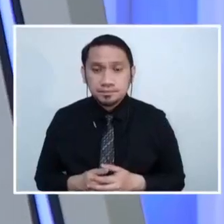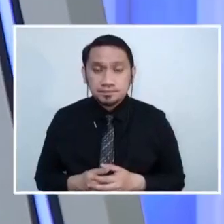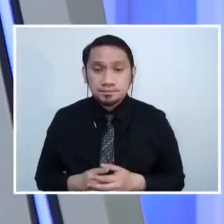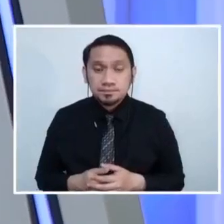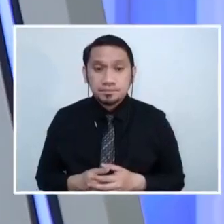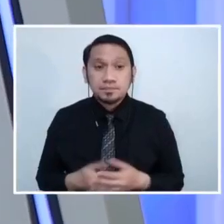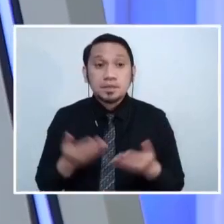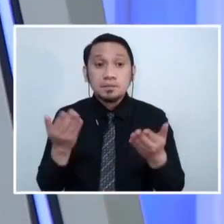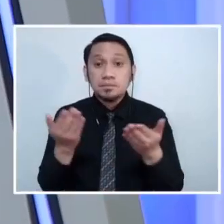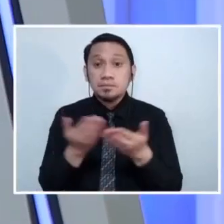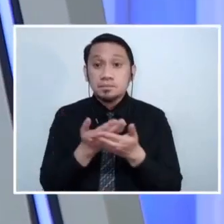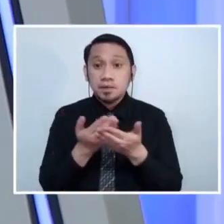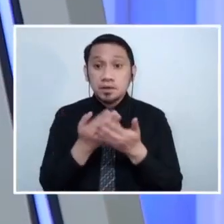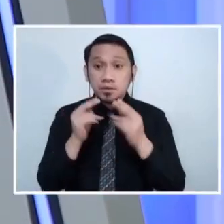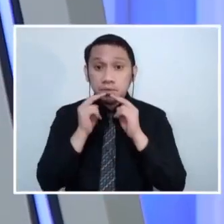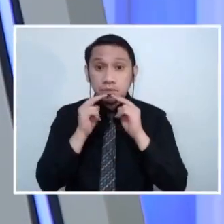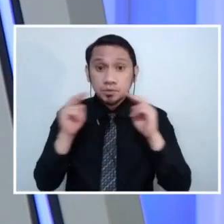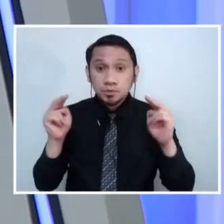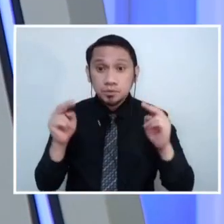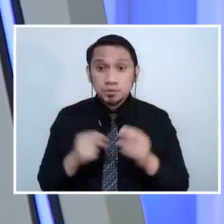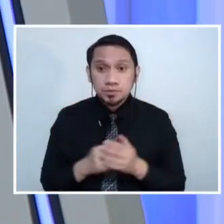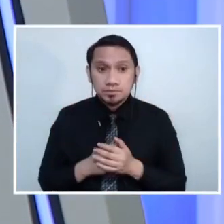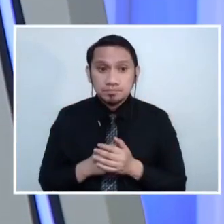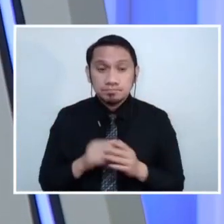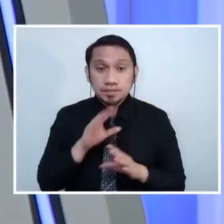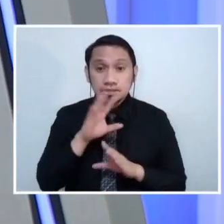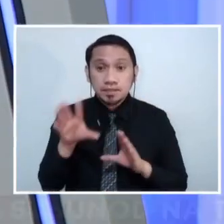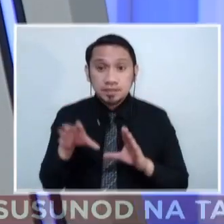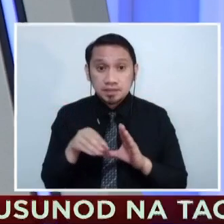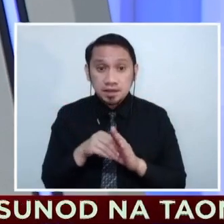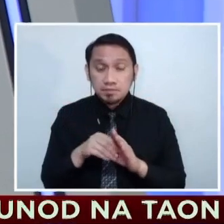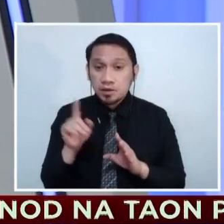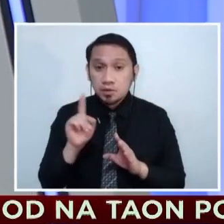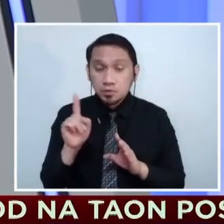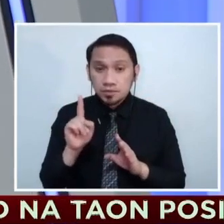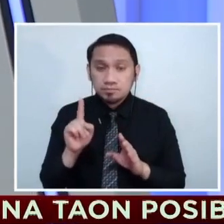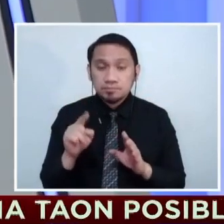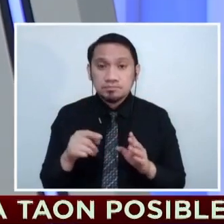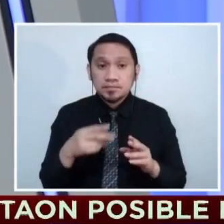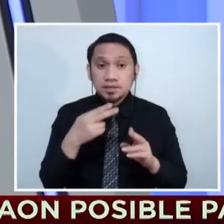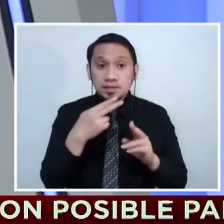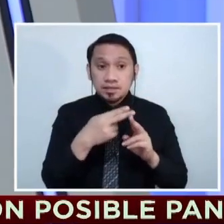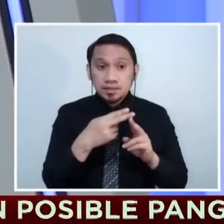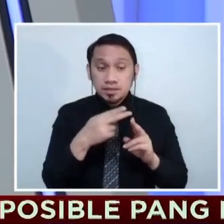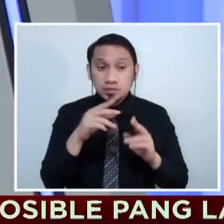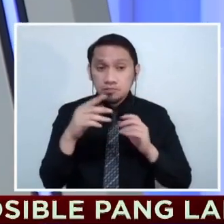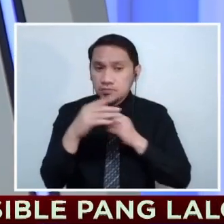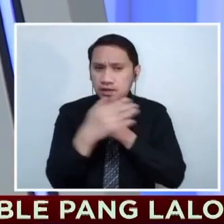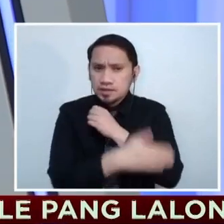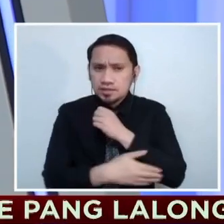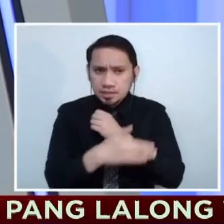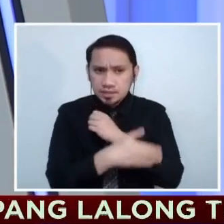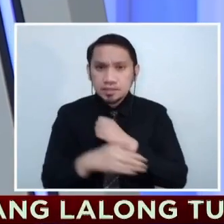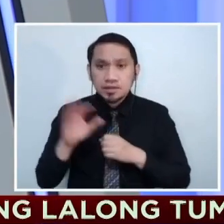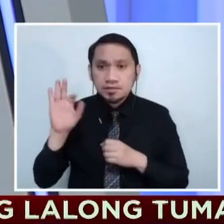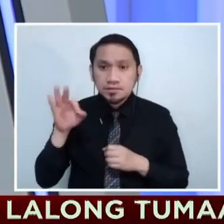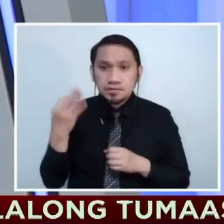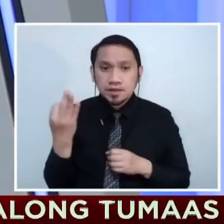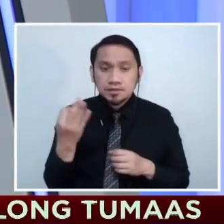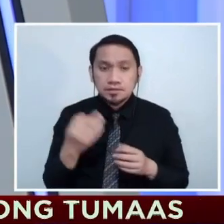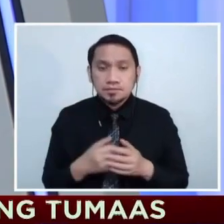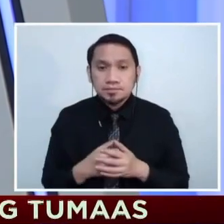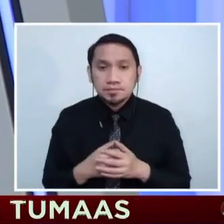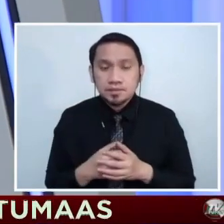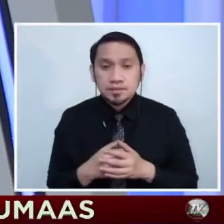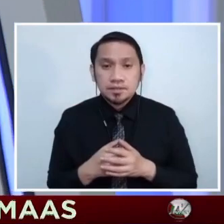Kapapasok lamang na balita, sinama na rin sa red list ng Pilipinas ang bansang France. Ayon po kay Cabinet Secretary